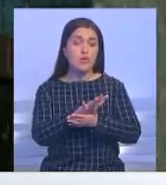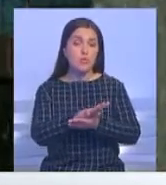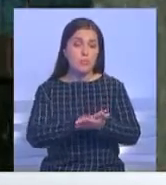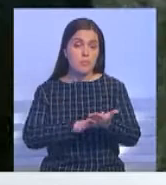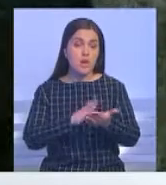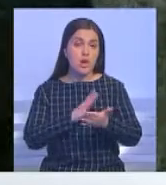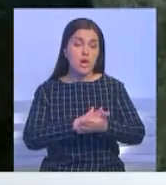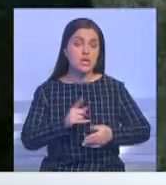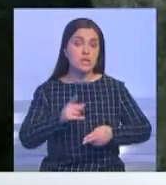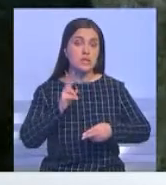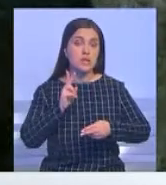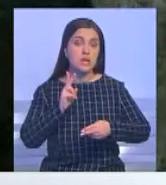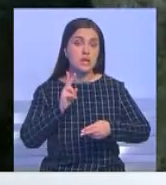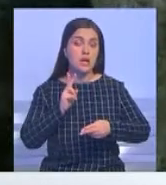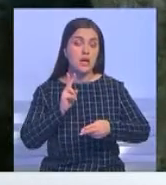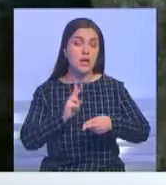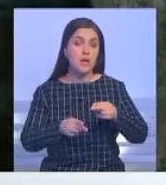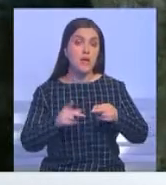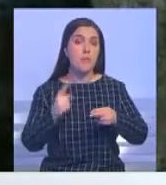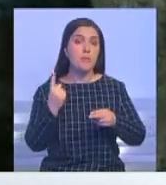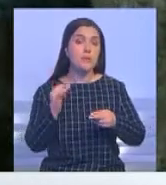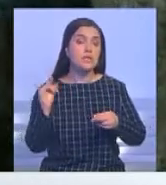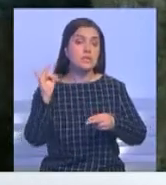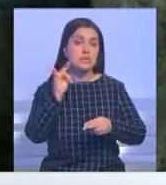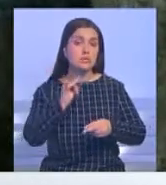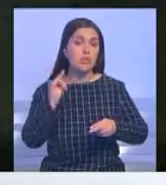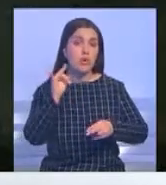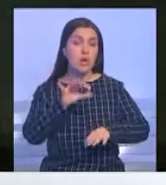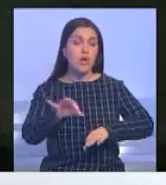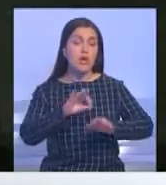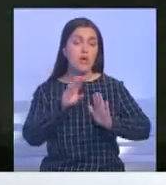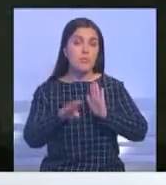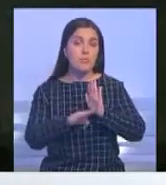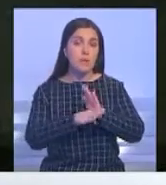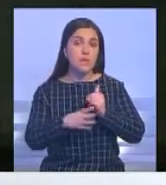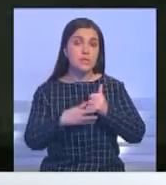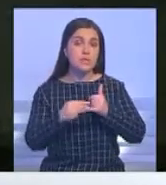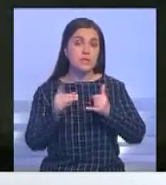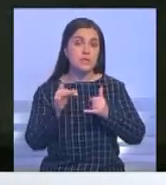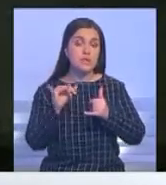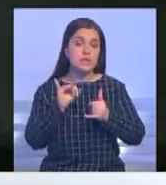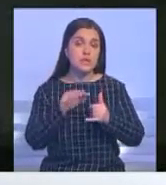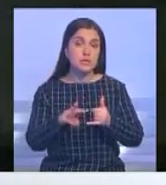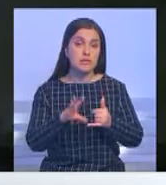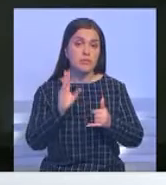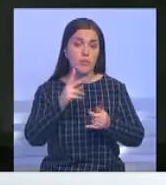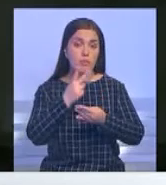работать над завершением первой в истории карты подземного Рима, чтобы однажды вывести на свет